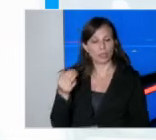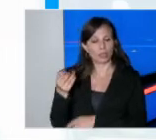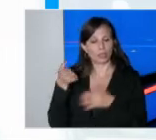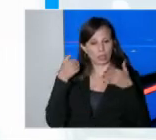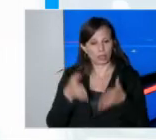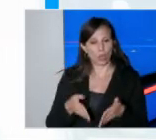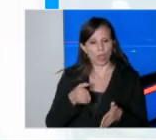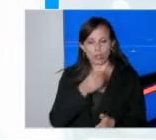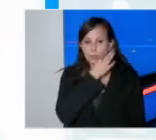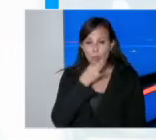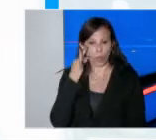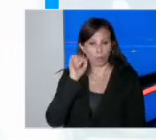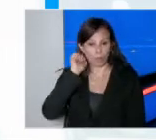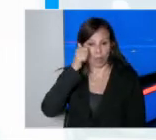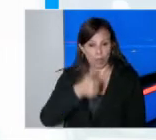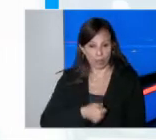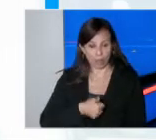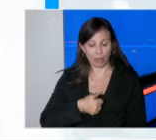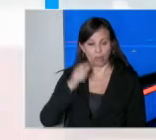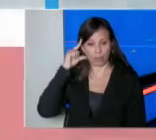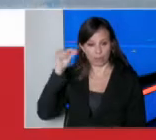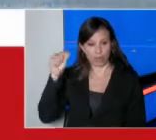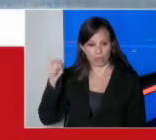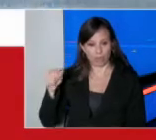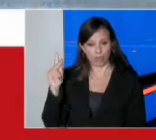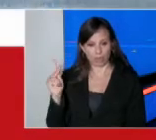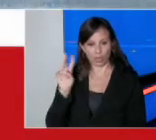מחר אחר הצהריים בבית העלמין בקריית שאול.